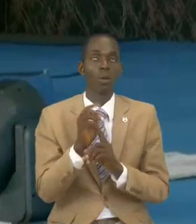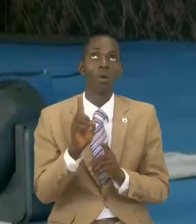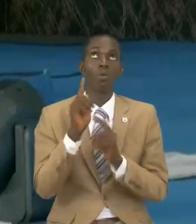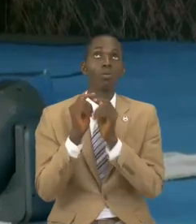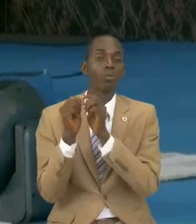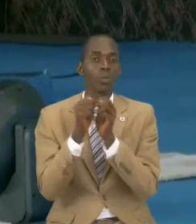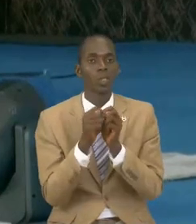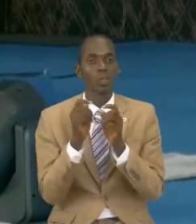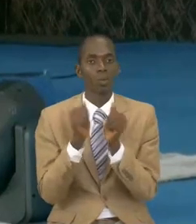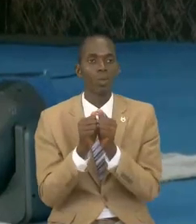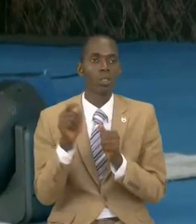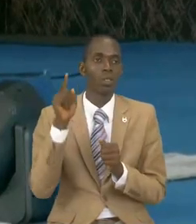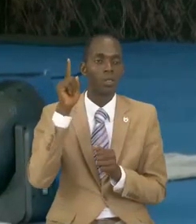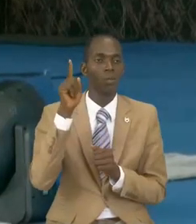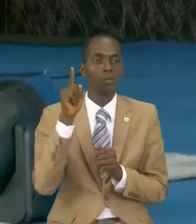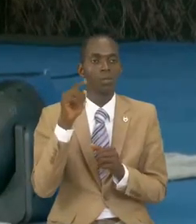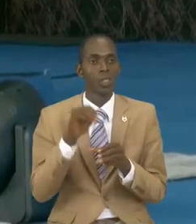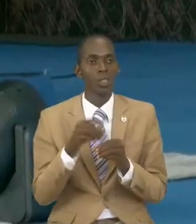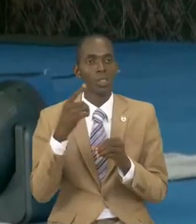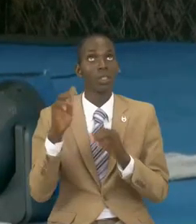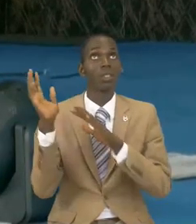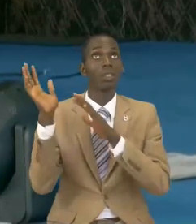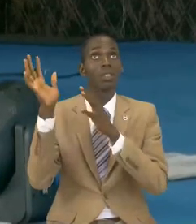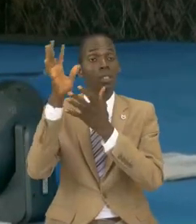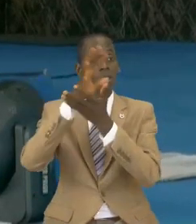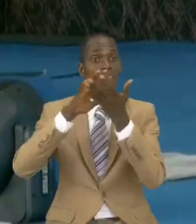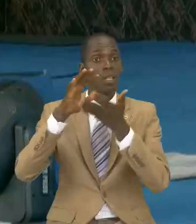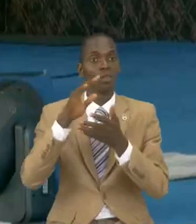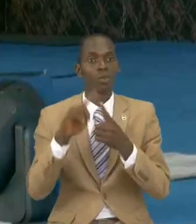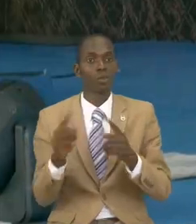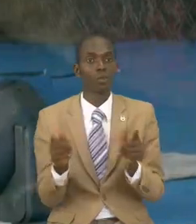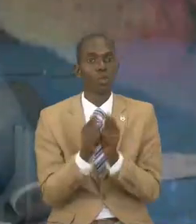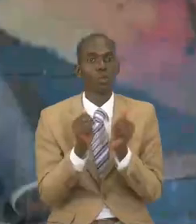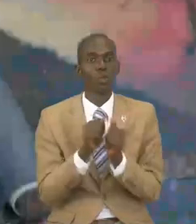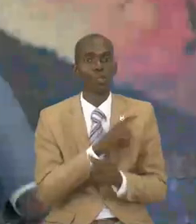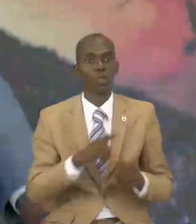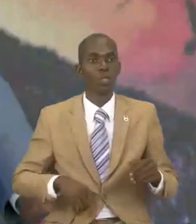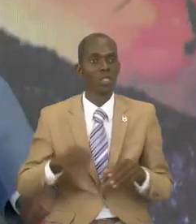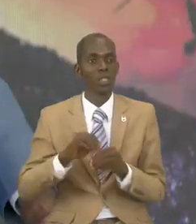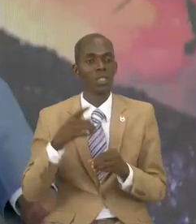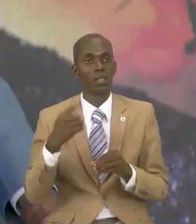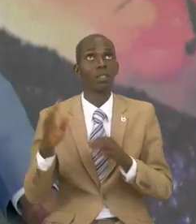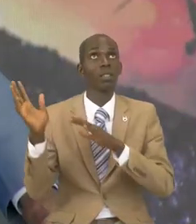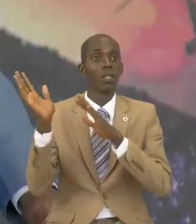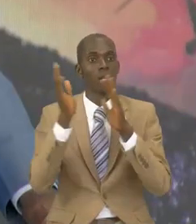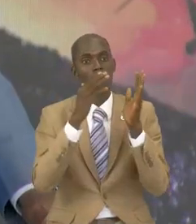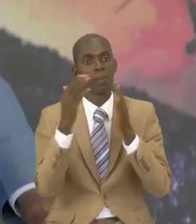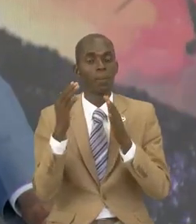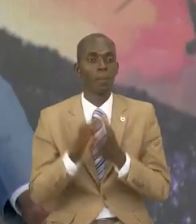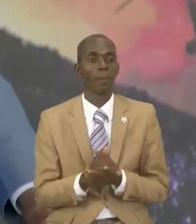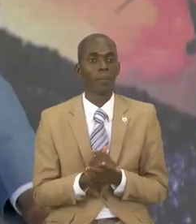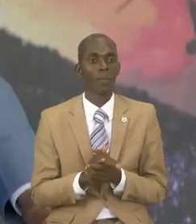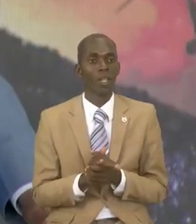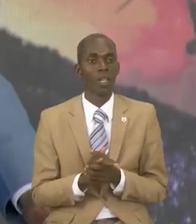eux sur des nuées à la rencontre du Seigneur dans les airs. Je serai là, par la